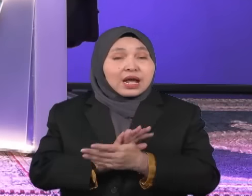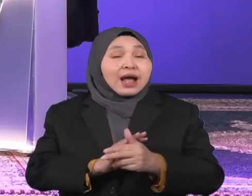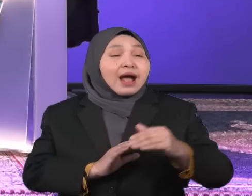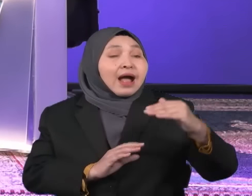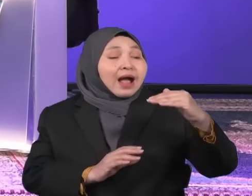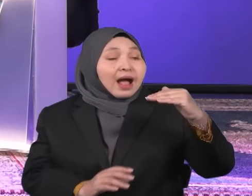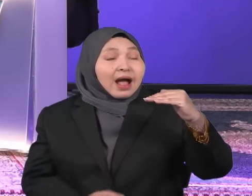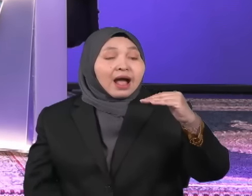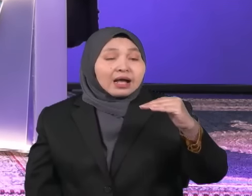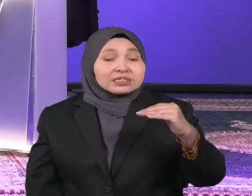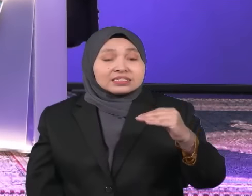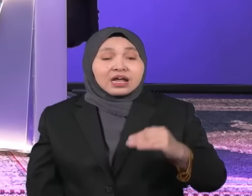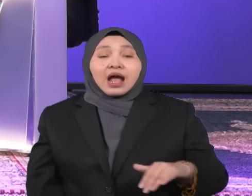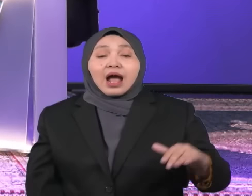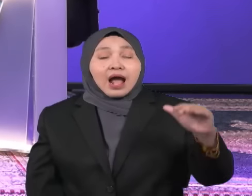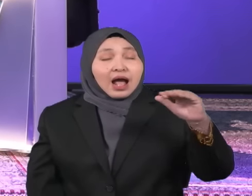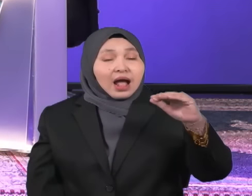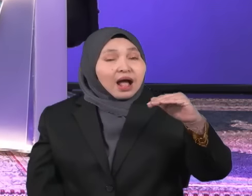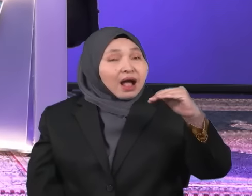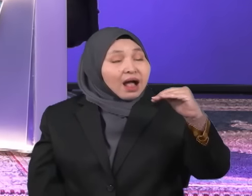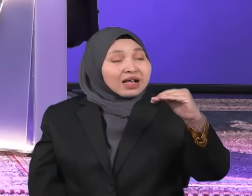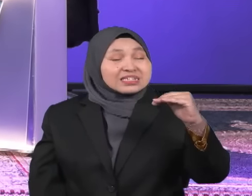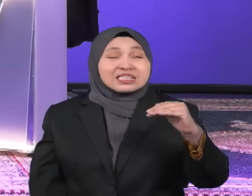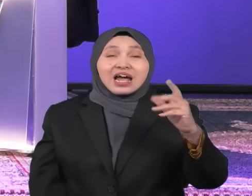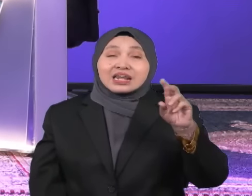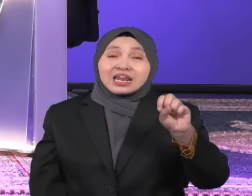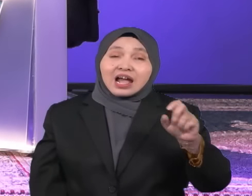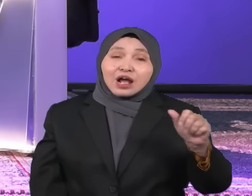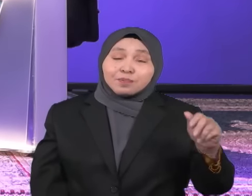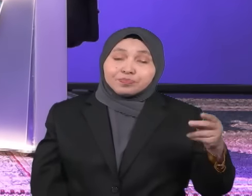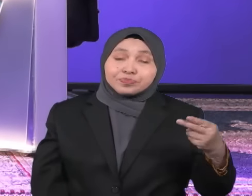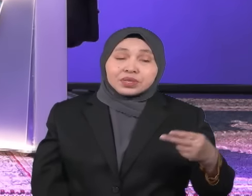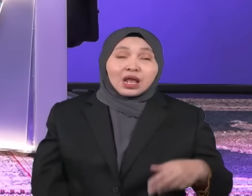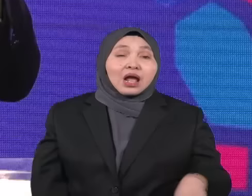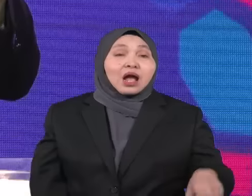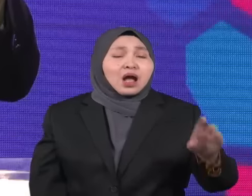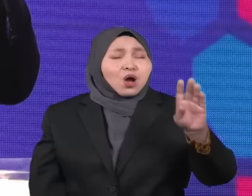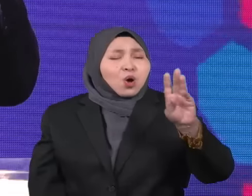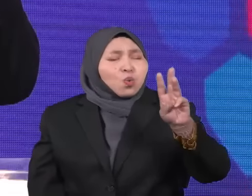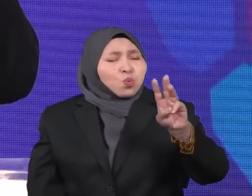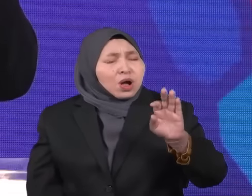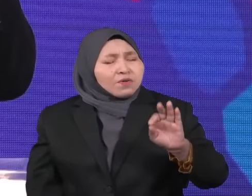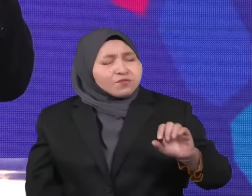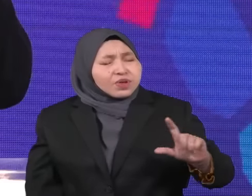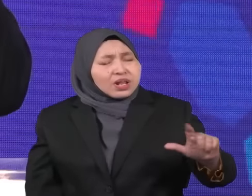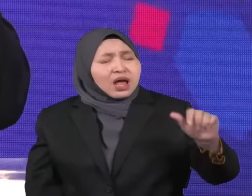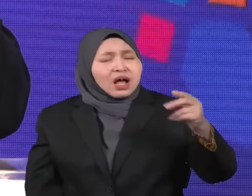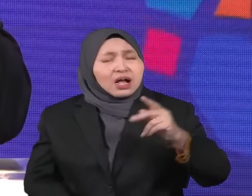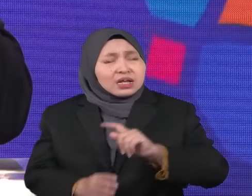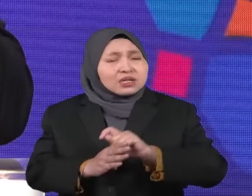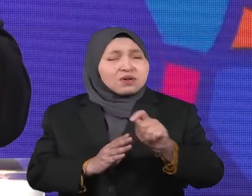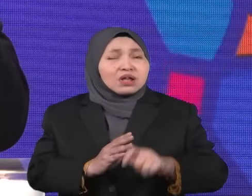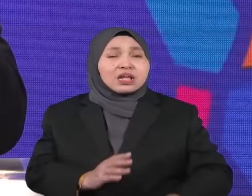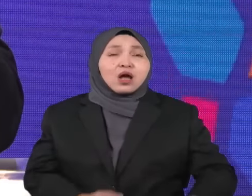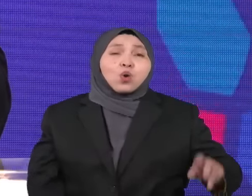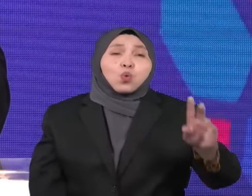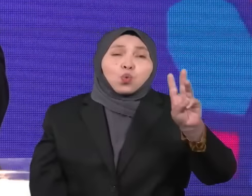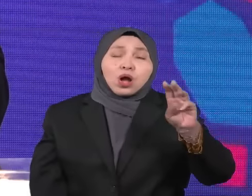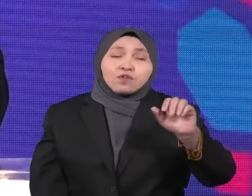pedas. Hasanah, cuba. Hasanah. Wa fil akhirati